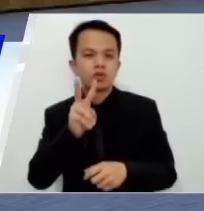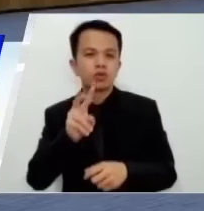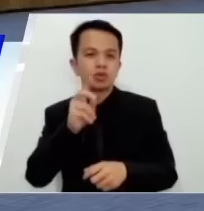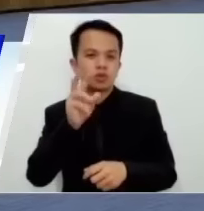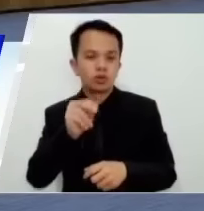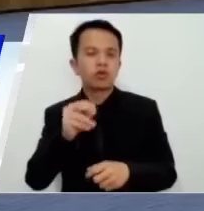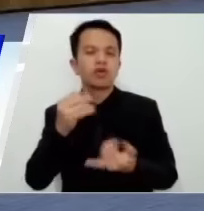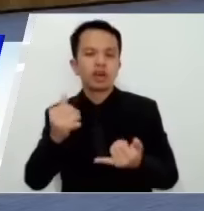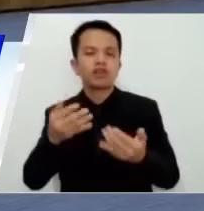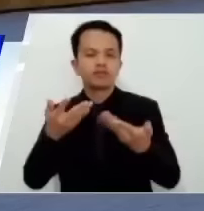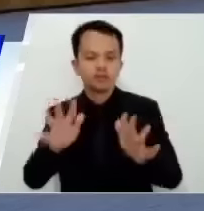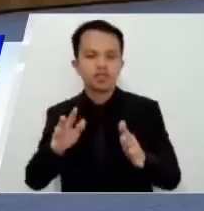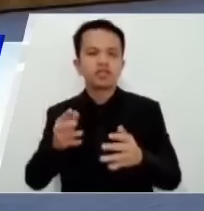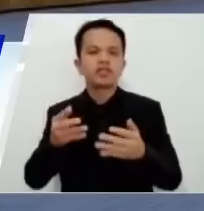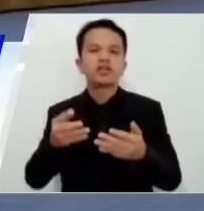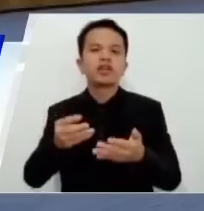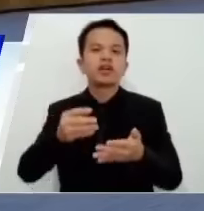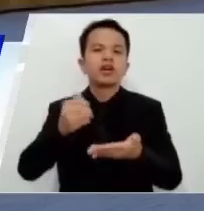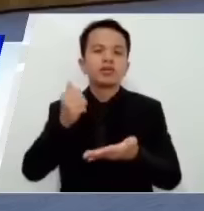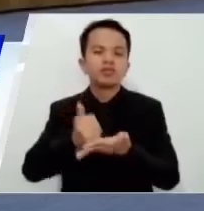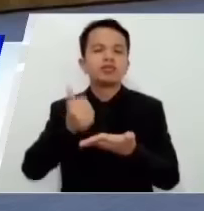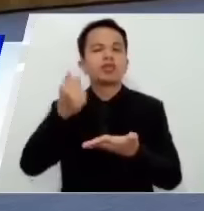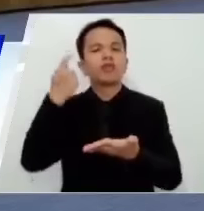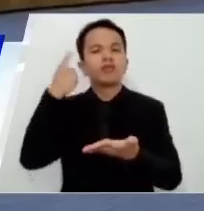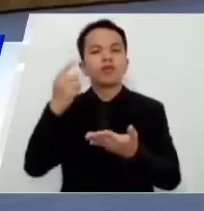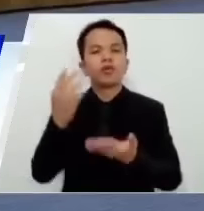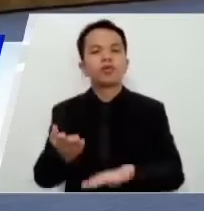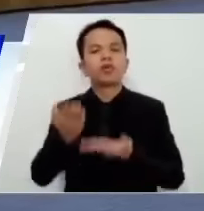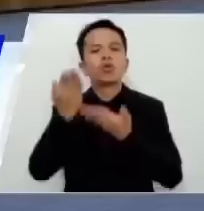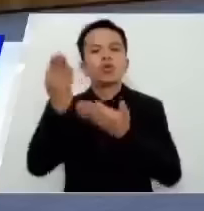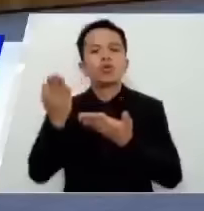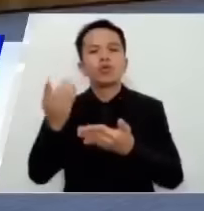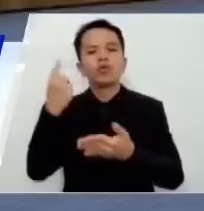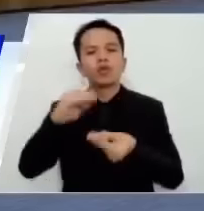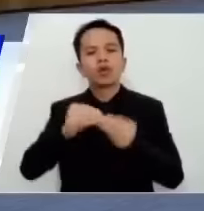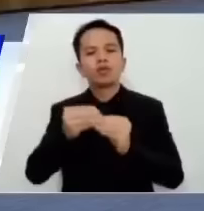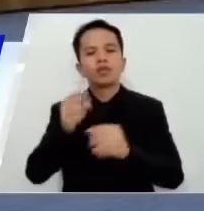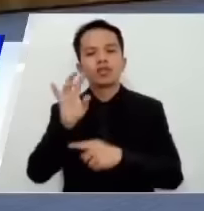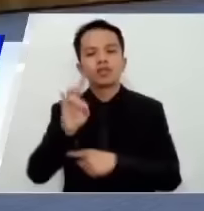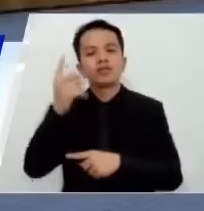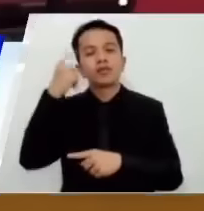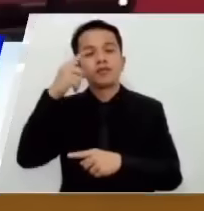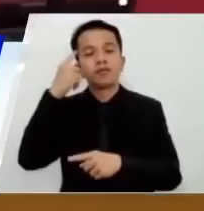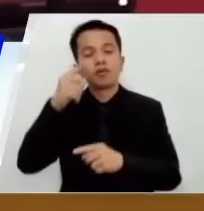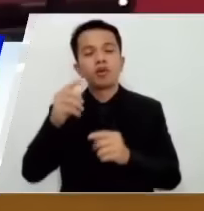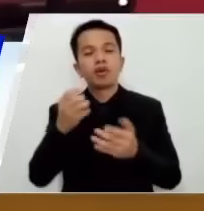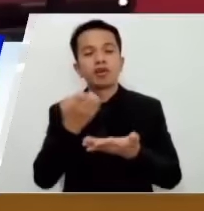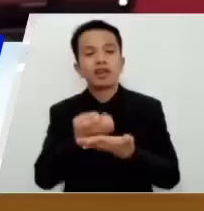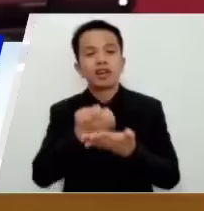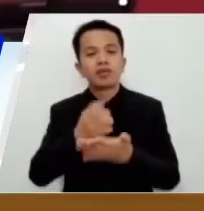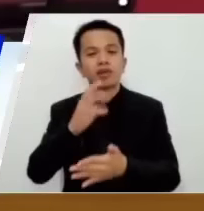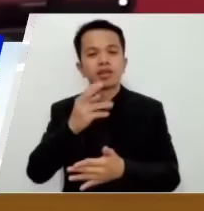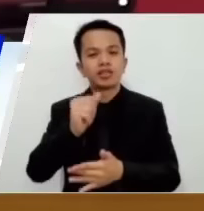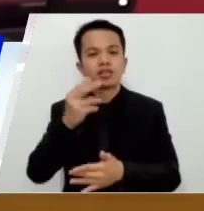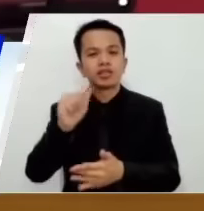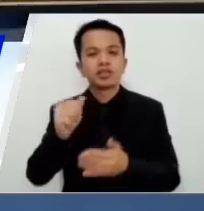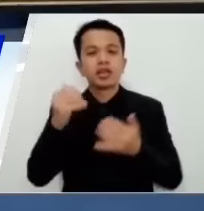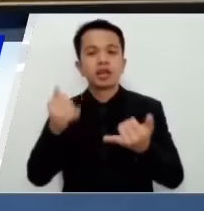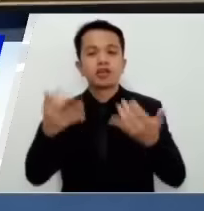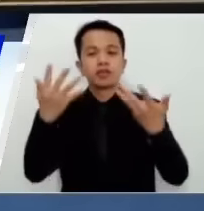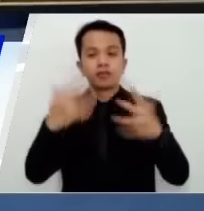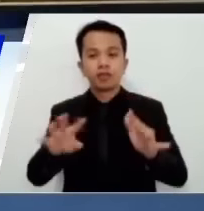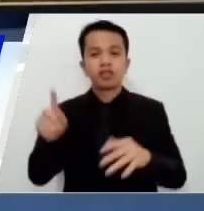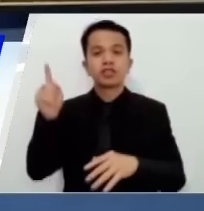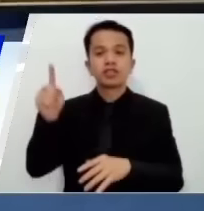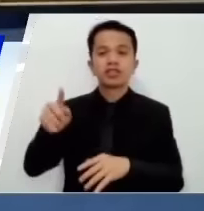huling pagbasa ang resolution of both houses number seven para sa Economic charter change lagpas ang bilang ng Yes na boto